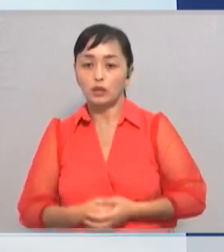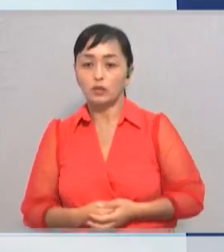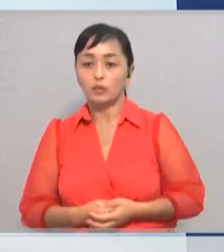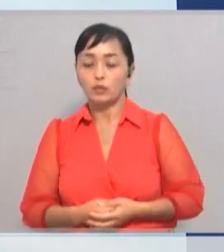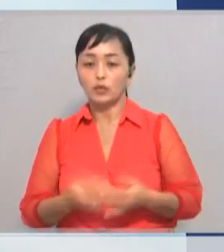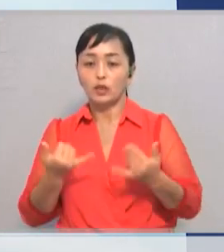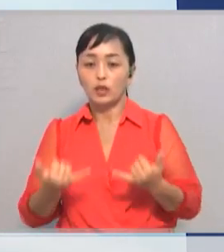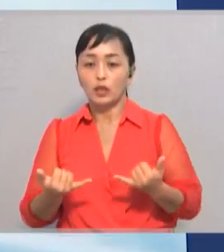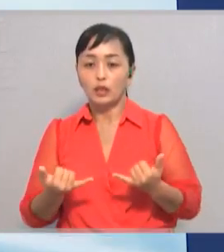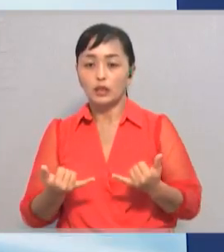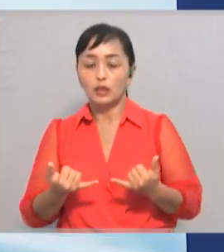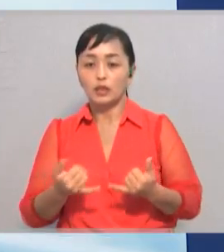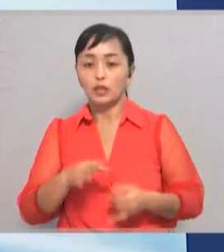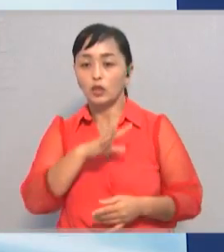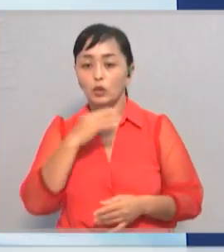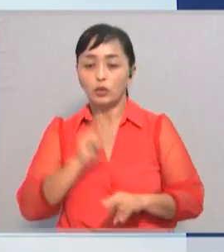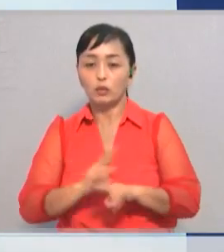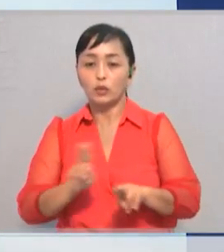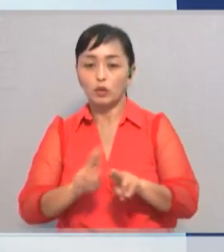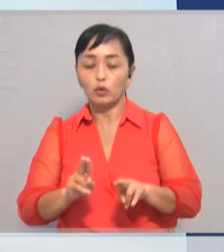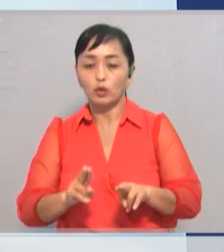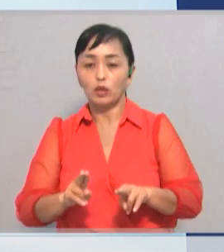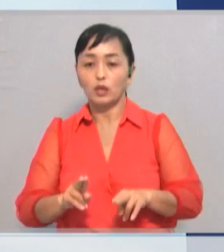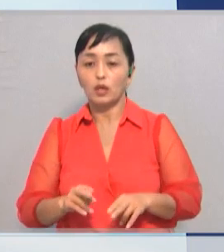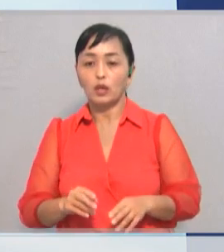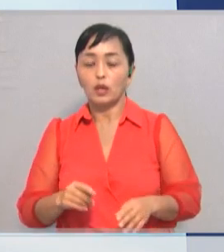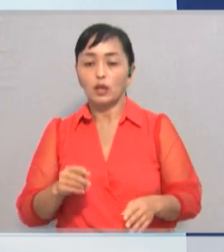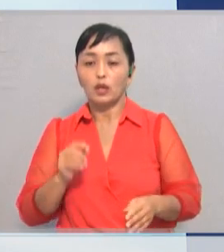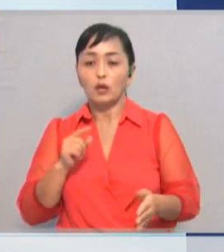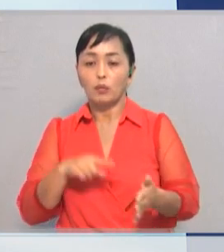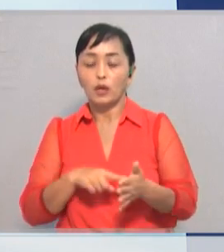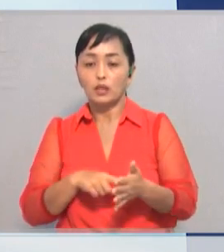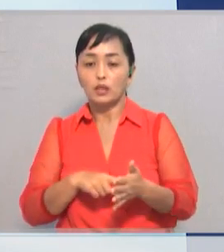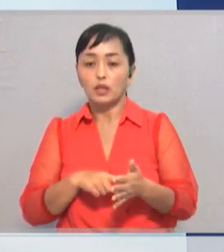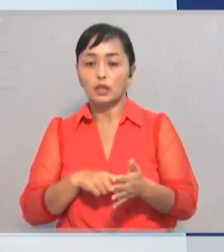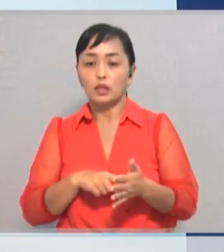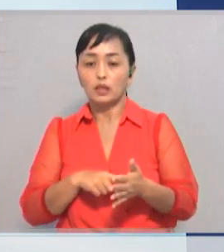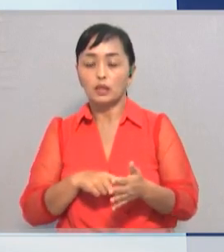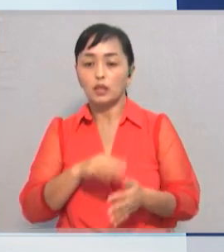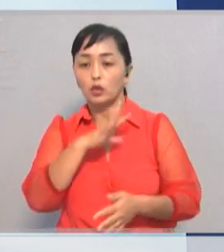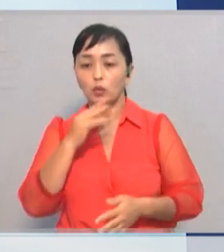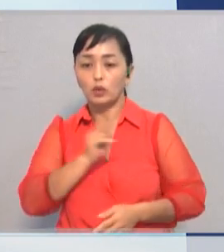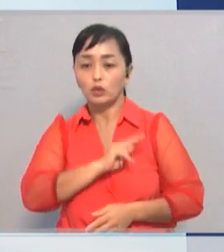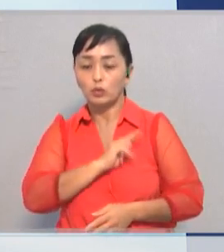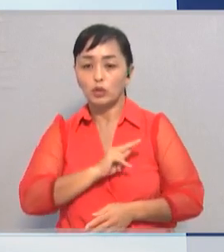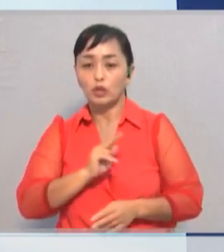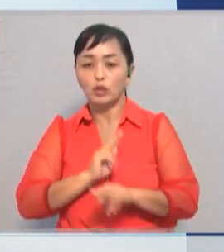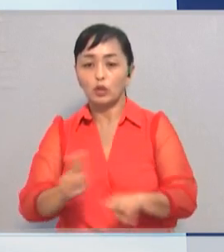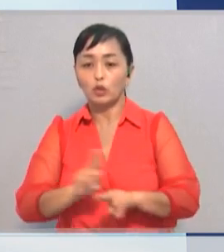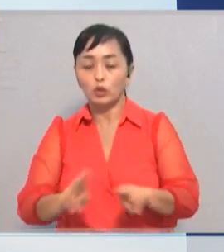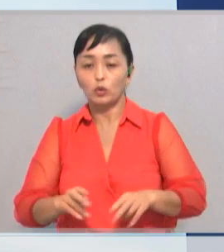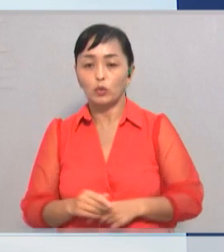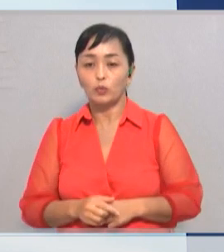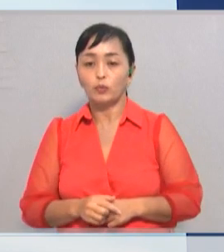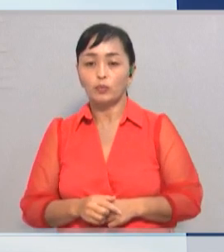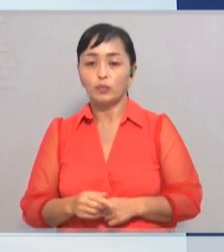сіңіру мәселесін, ол білім беру мақсаттарына интеграциялау мәселесін көтеріп отырмыз. Оның ішінде